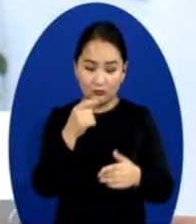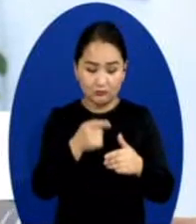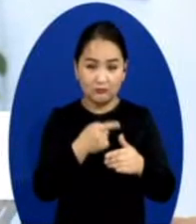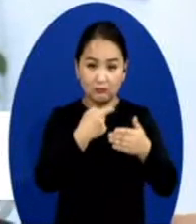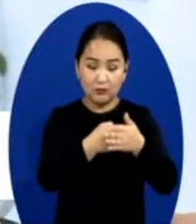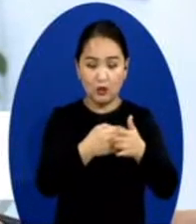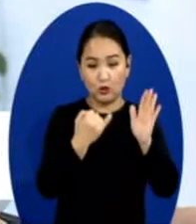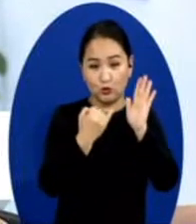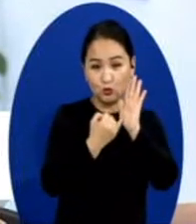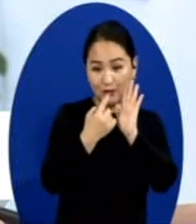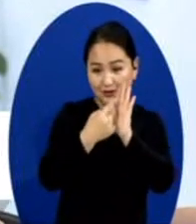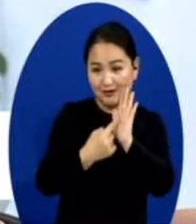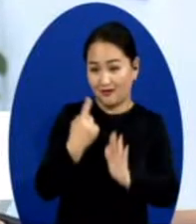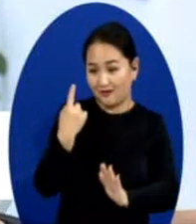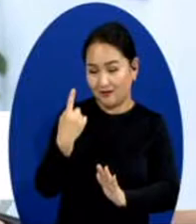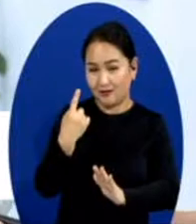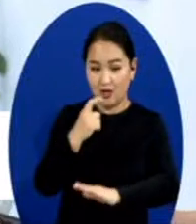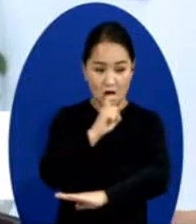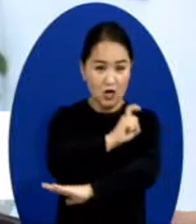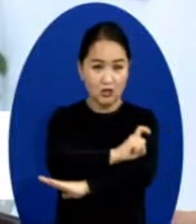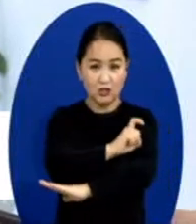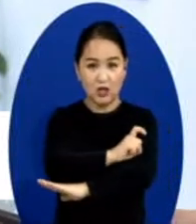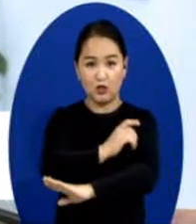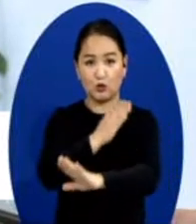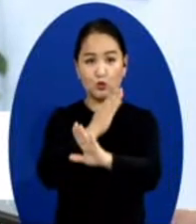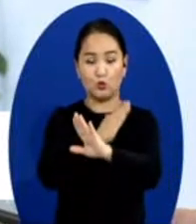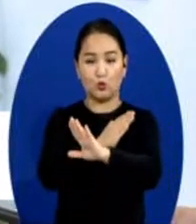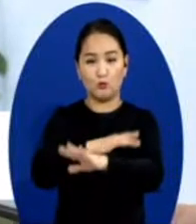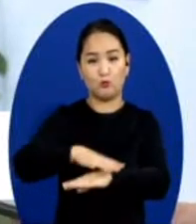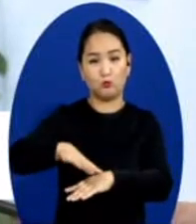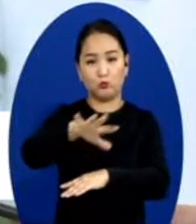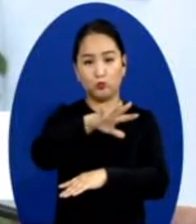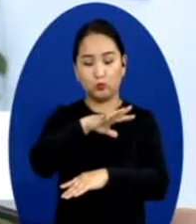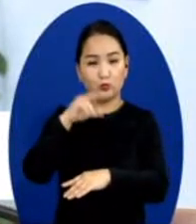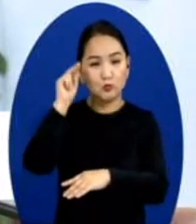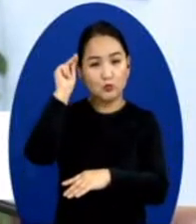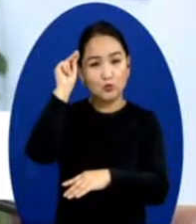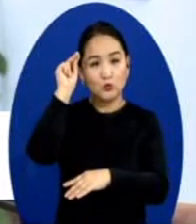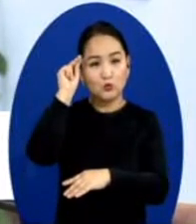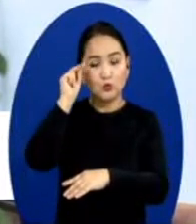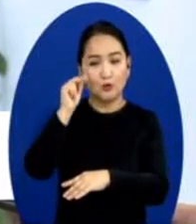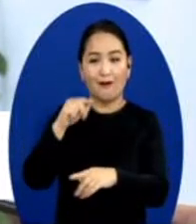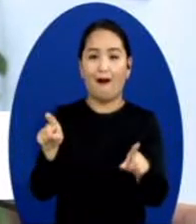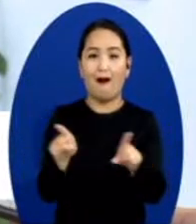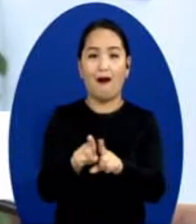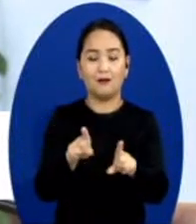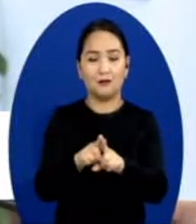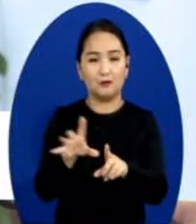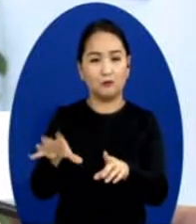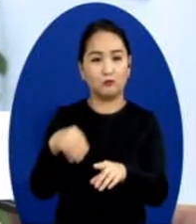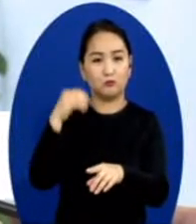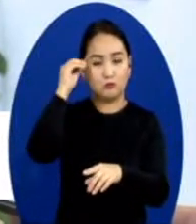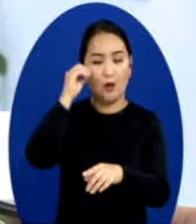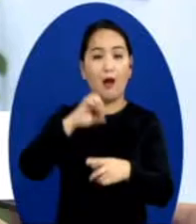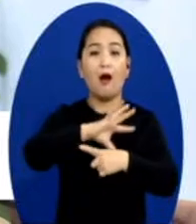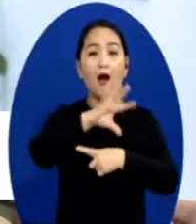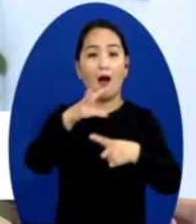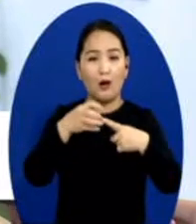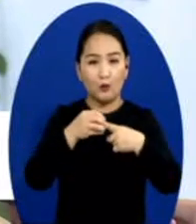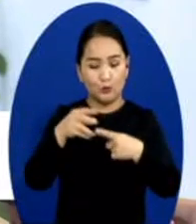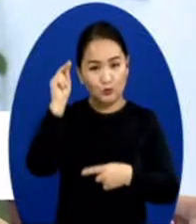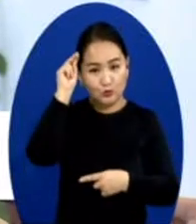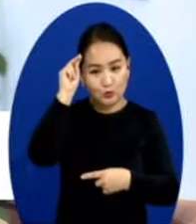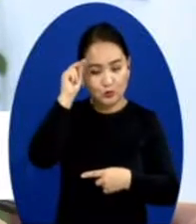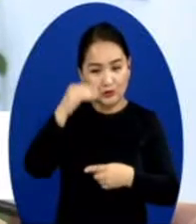магадгүй 6 сарын нэг ингээд хичээлийн жил дуусгатал бусад тахмаар сурсан ч юм уу бусад төрлөөс сурсан хүүхдүүдэд ижил хэлбэрийн агуулгаа судалчихсан